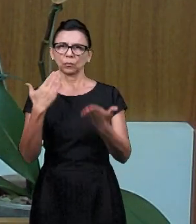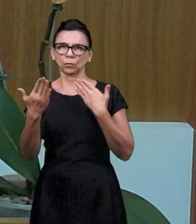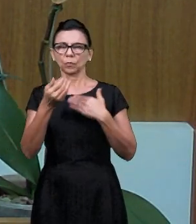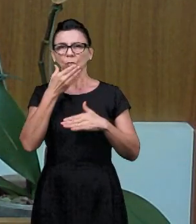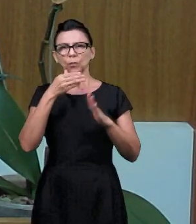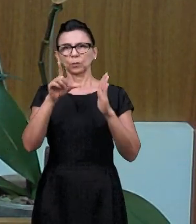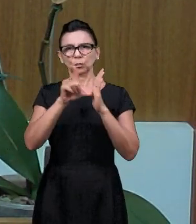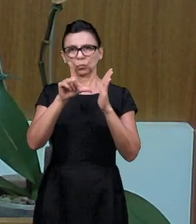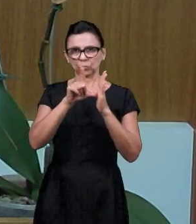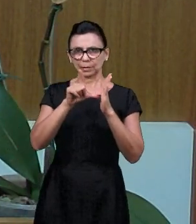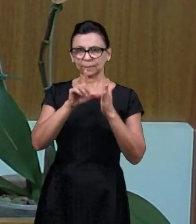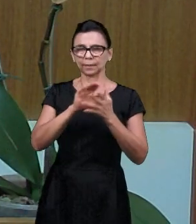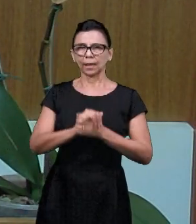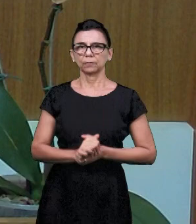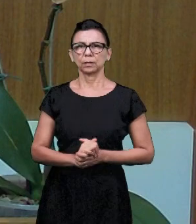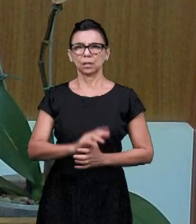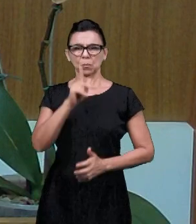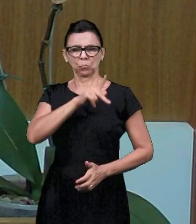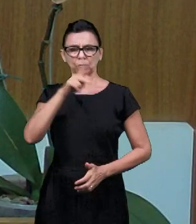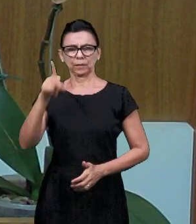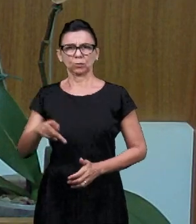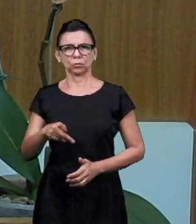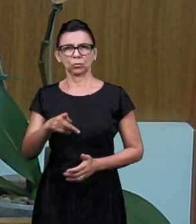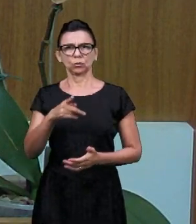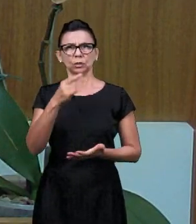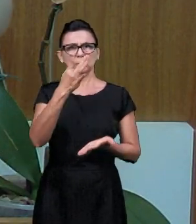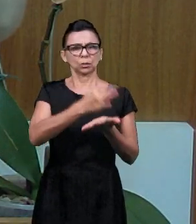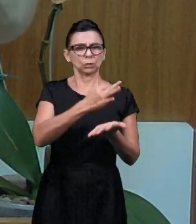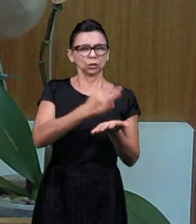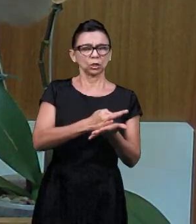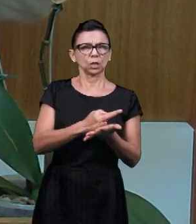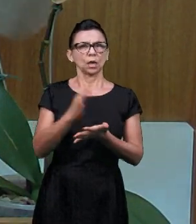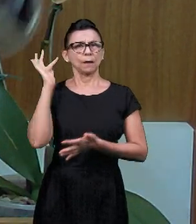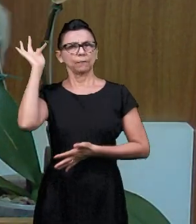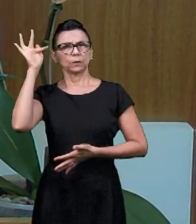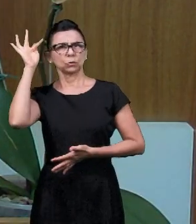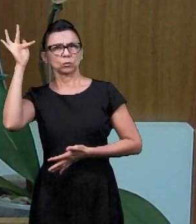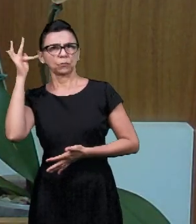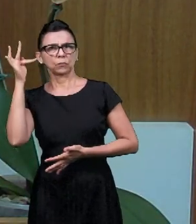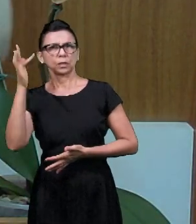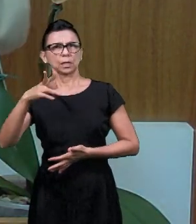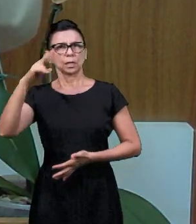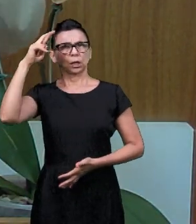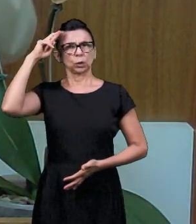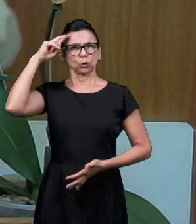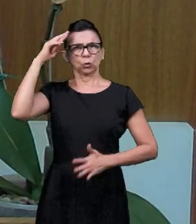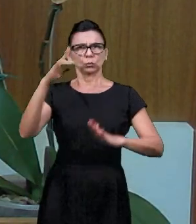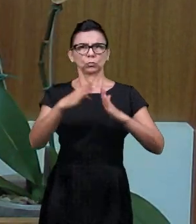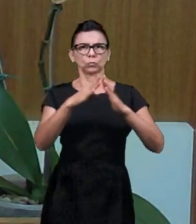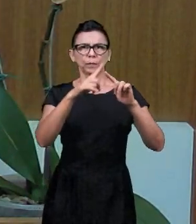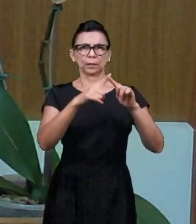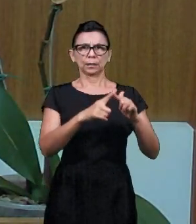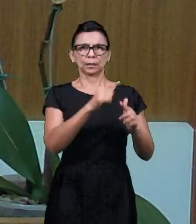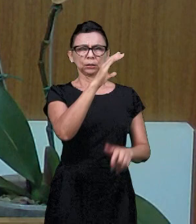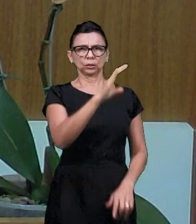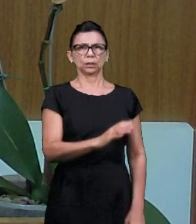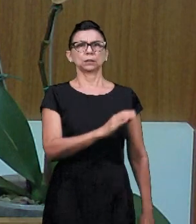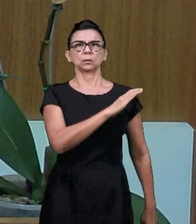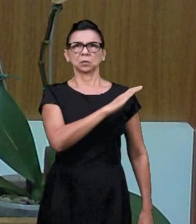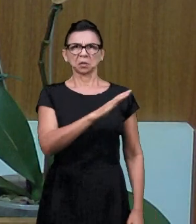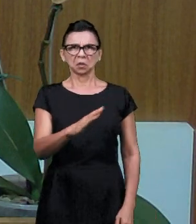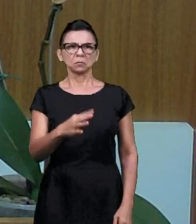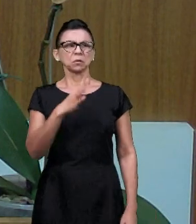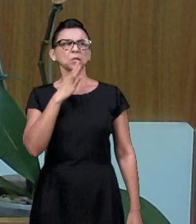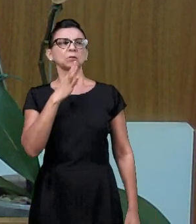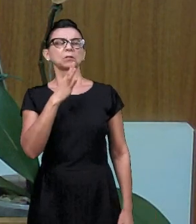était à son compte. Il était reconnu comme une personne ecclésiastique.